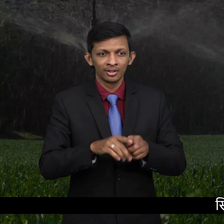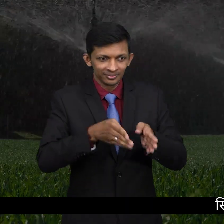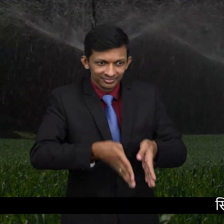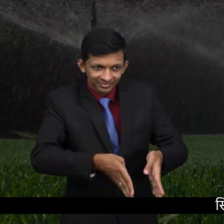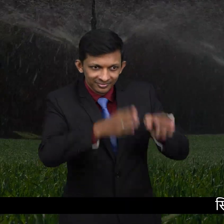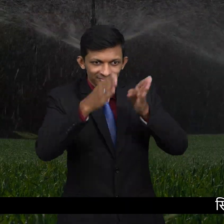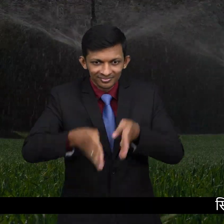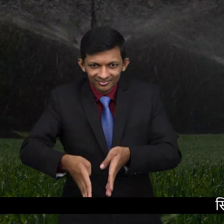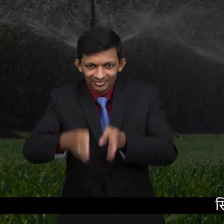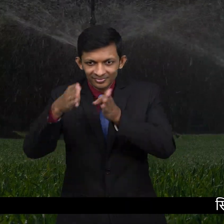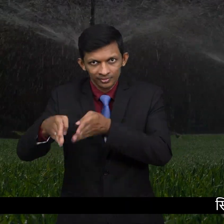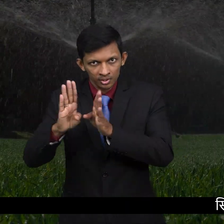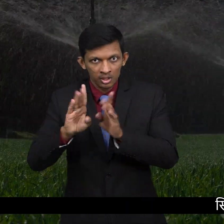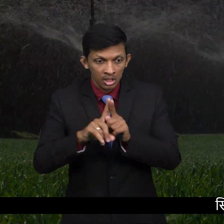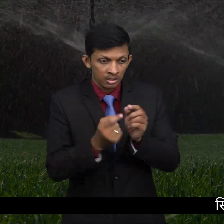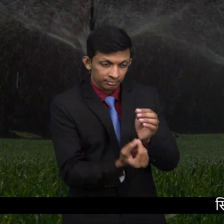स्प्रिंकलर सिंचाई।